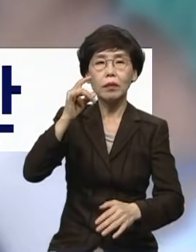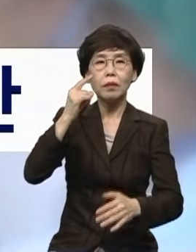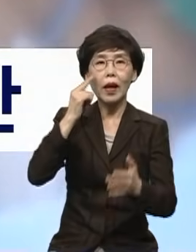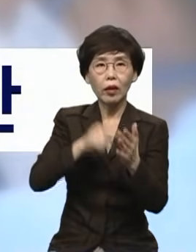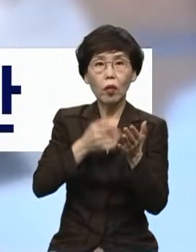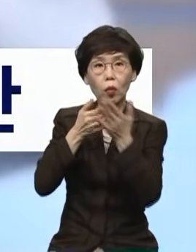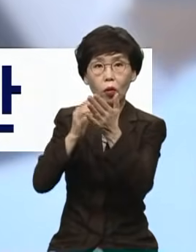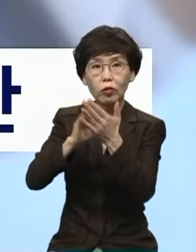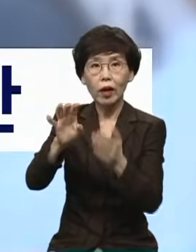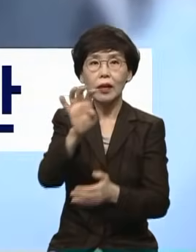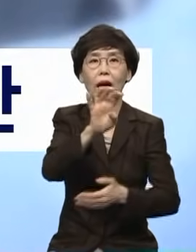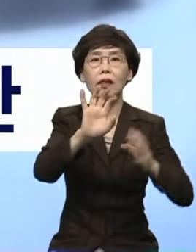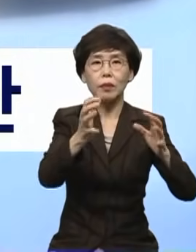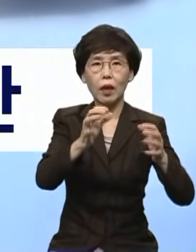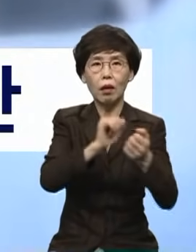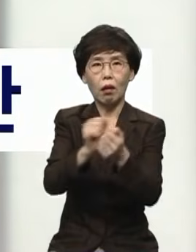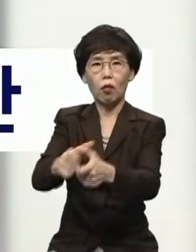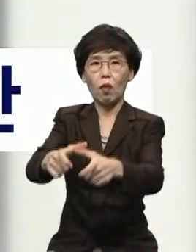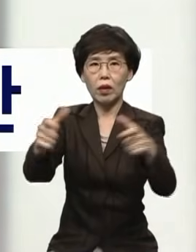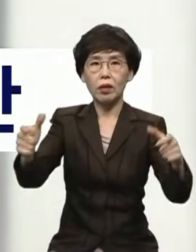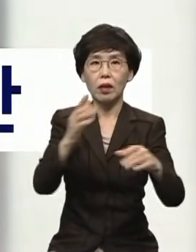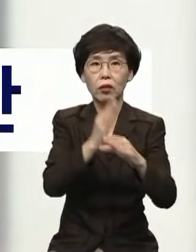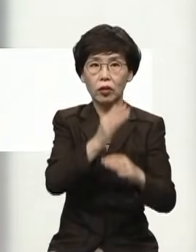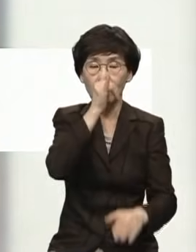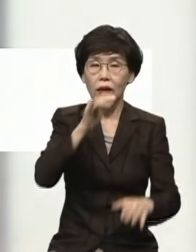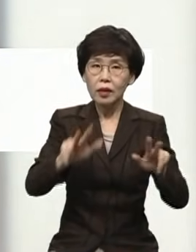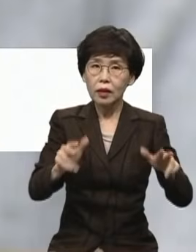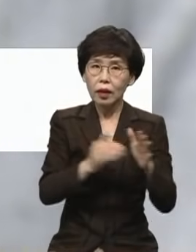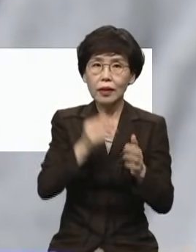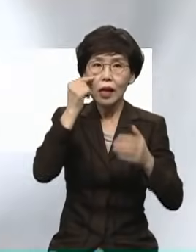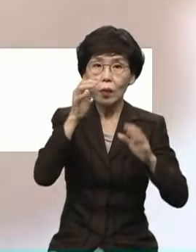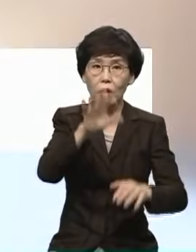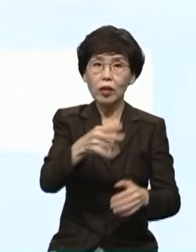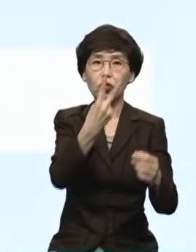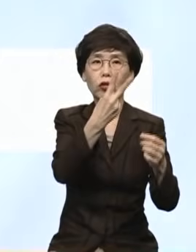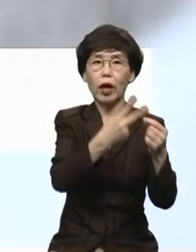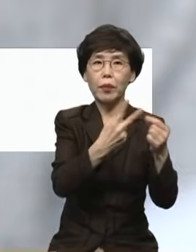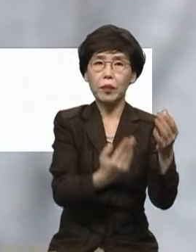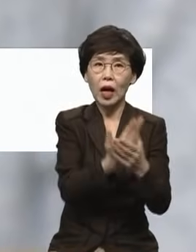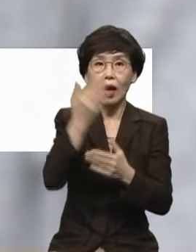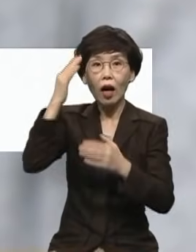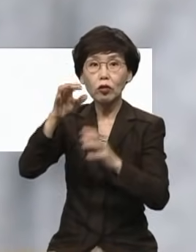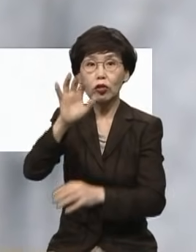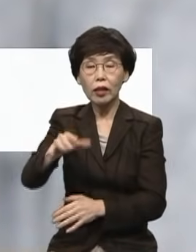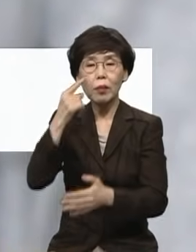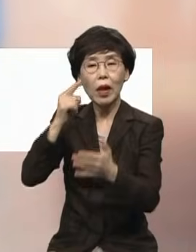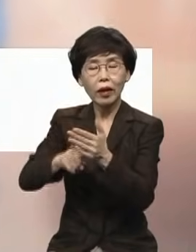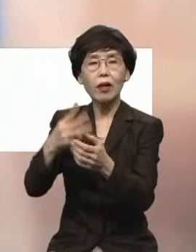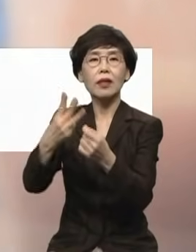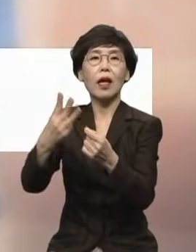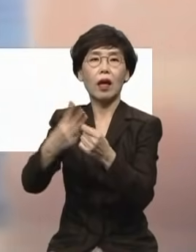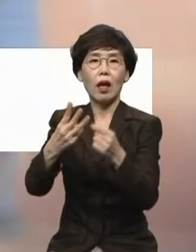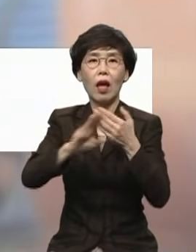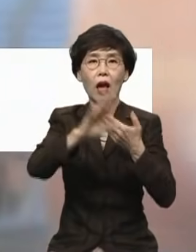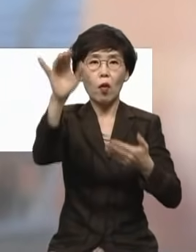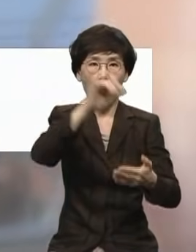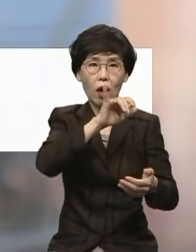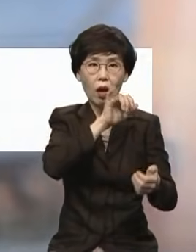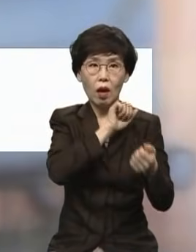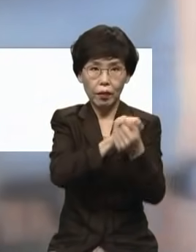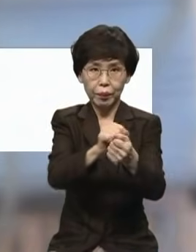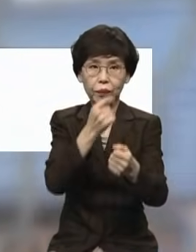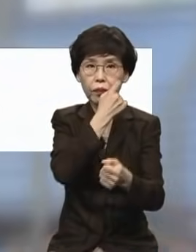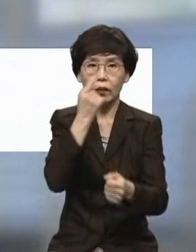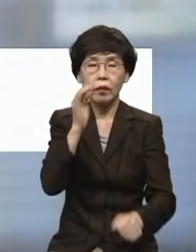40여 개국으로 확산 했읍니다 지금까지 일본에서는 2건 한국에서는 3건의 해외 유입이 확인 됐는데